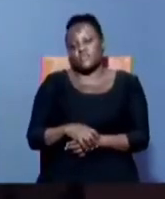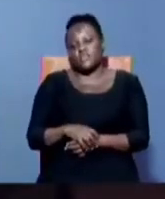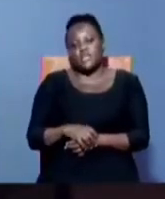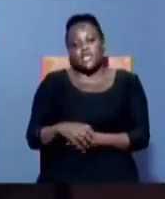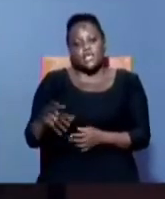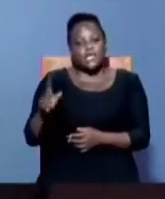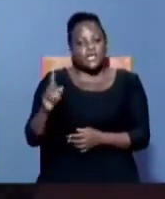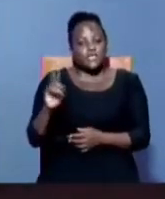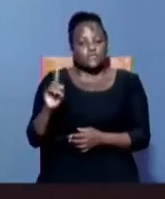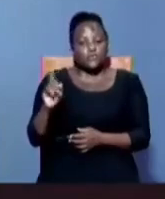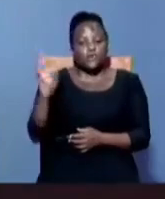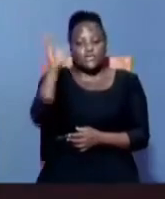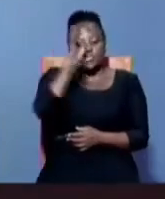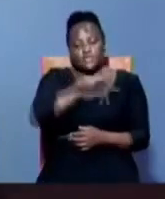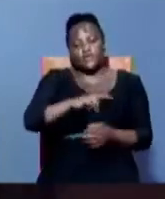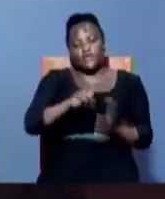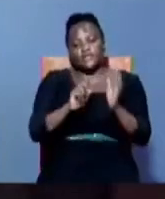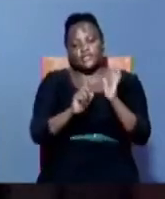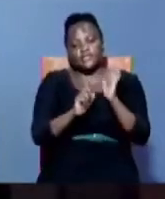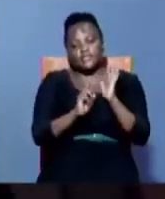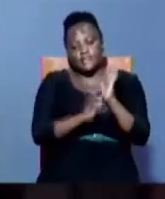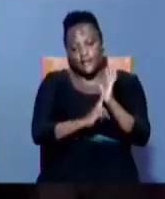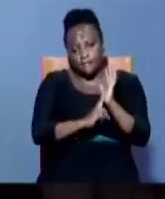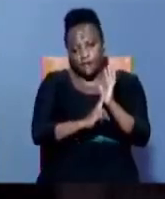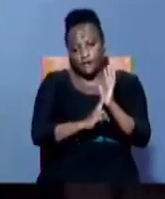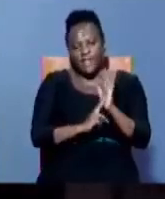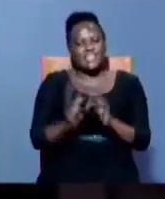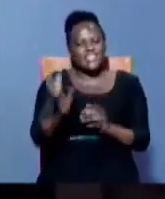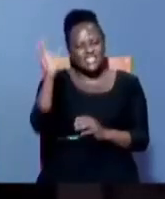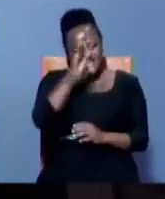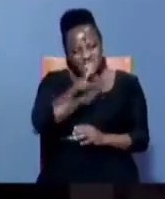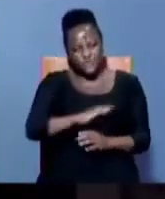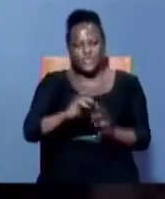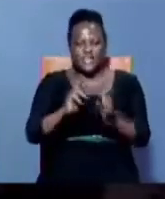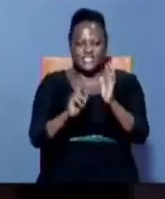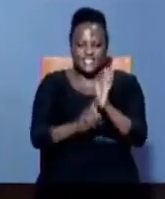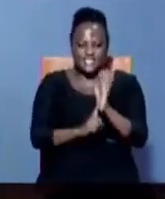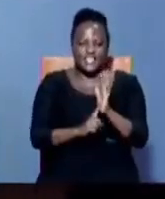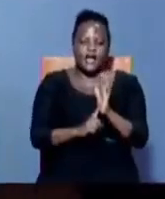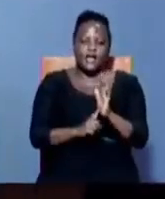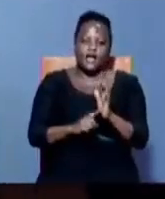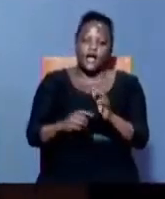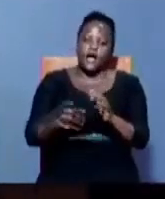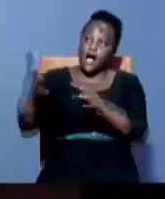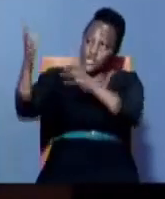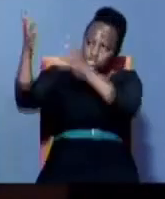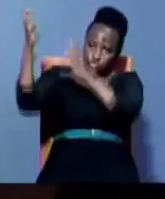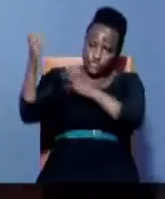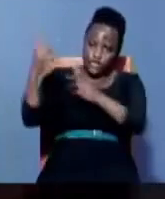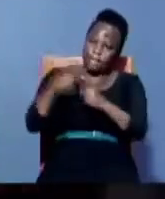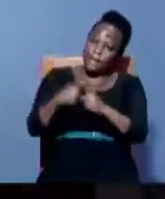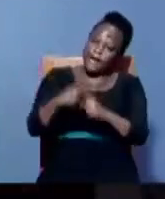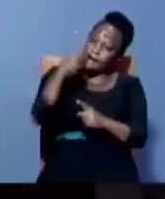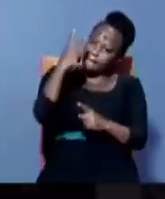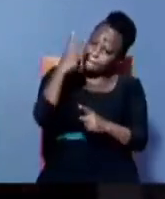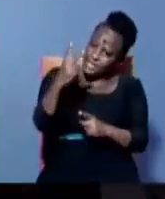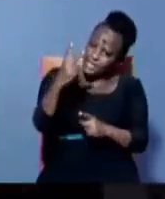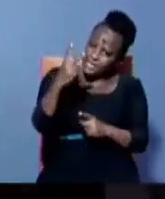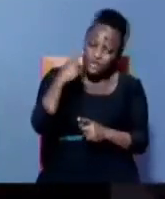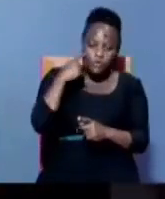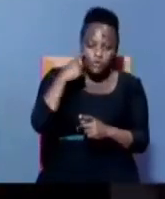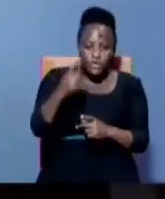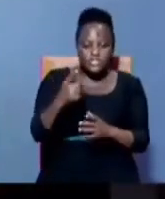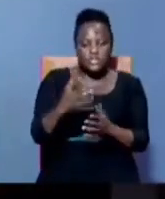sita anashusha double, anashusha chakula zaidi cha kuliwa kwa siku mbili. Yani ilikuwa ni kuonyesha kwamba Mungu